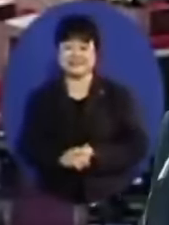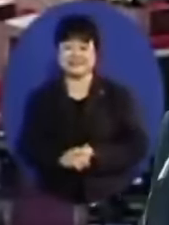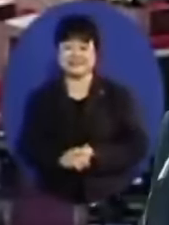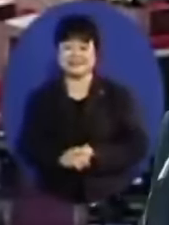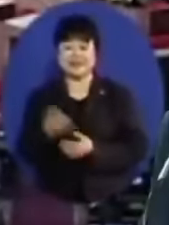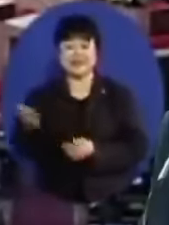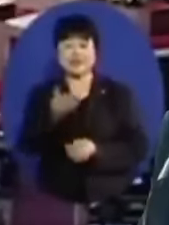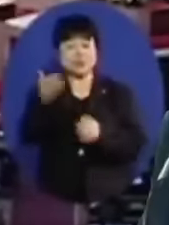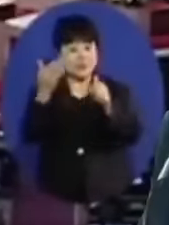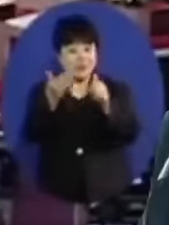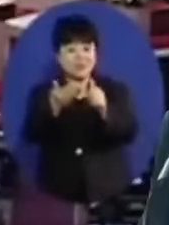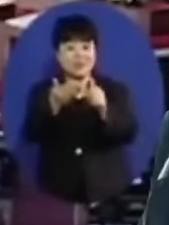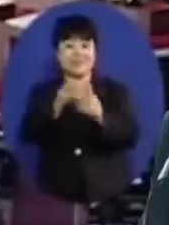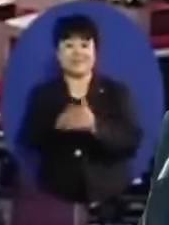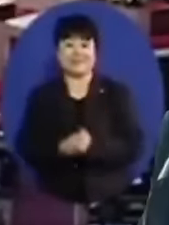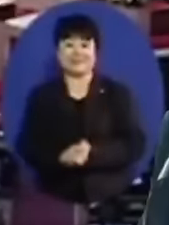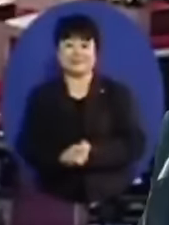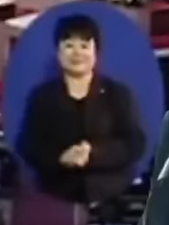여러분께서